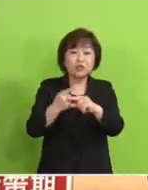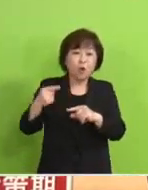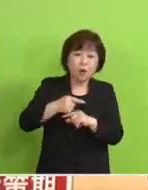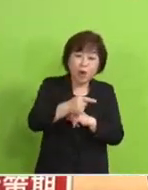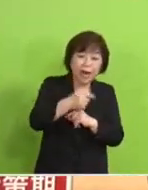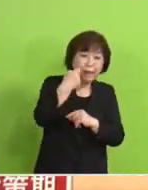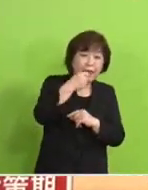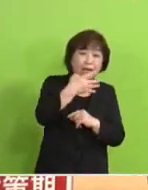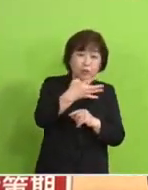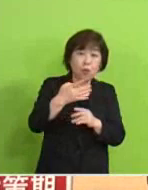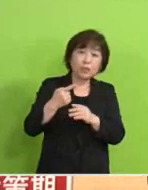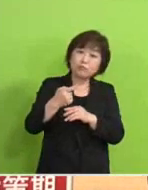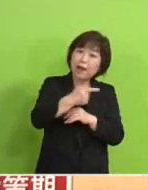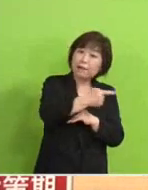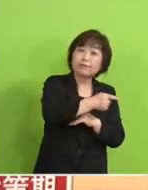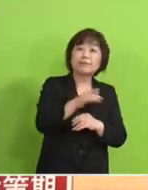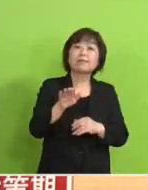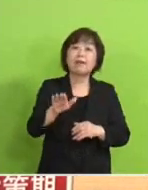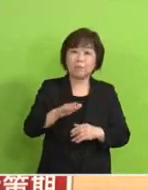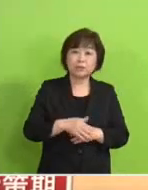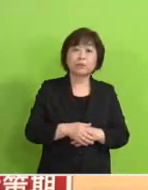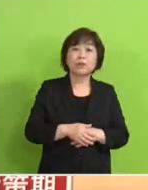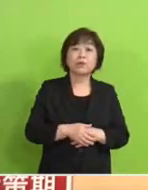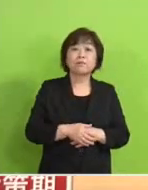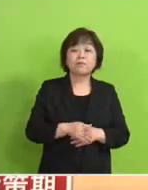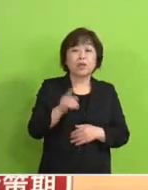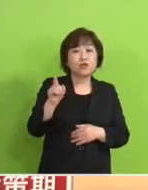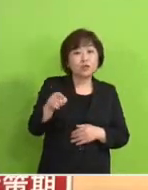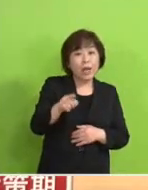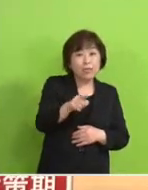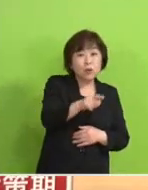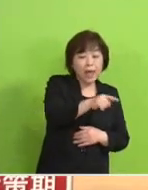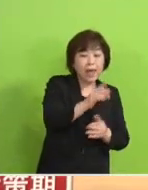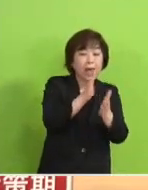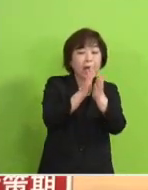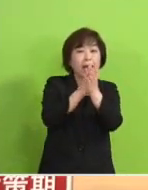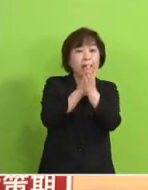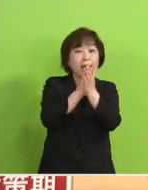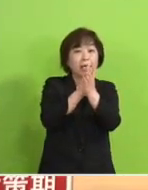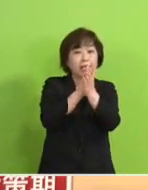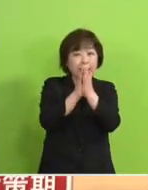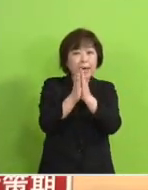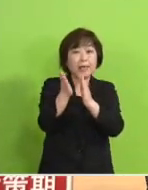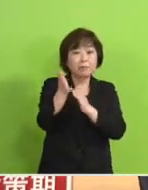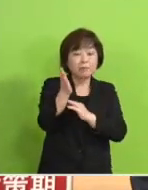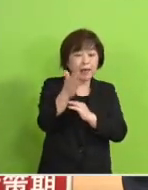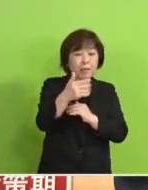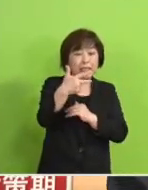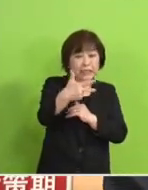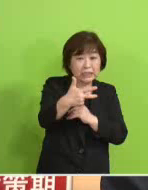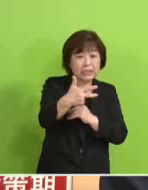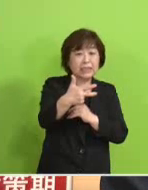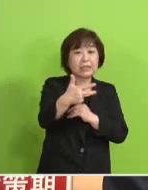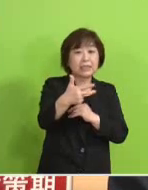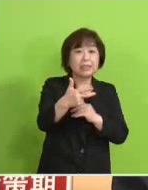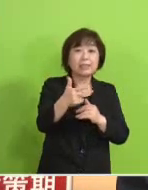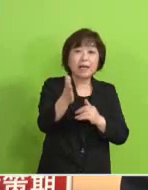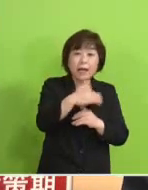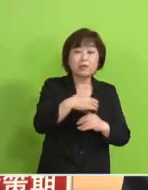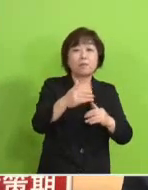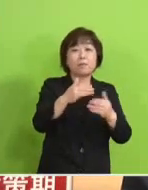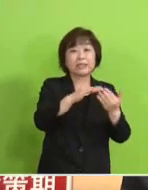南予へ今向かっています。それぞれ県からの、またそれぞれの市、町からの呼びかけ